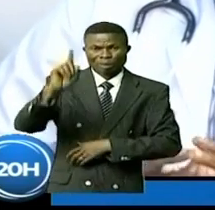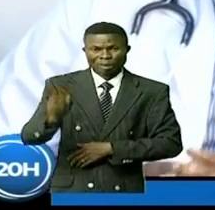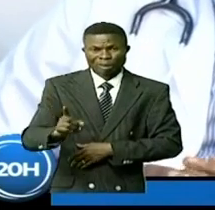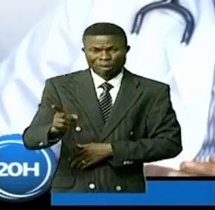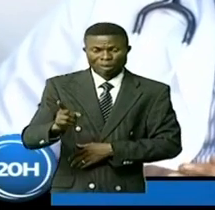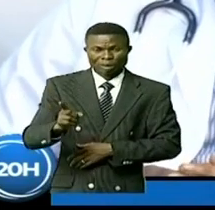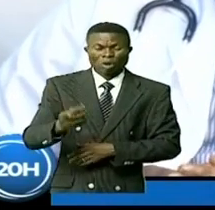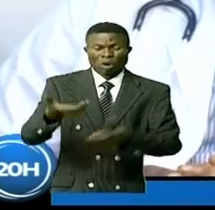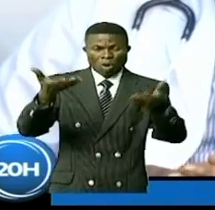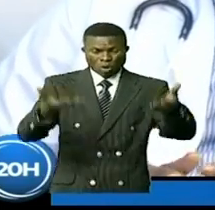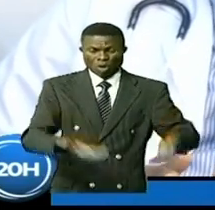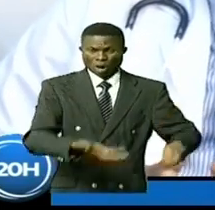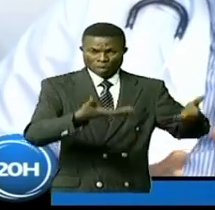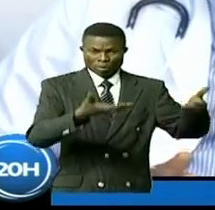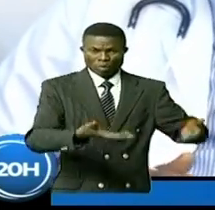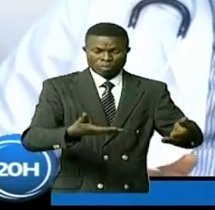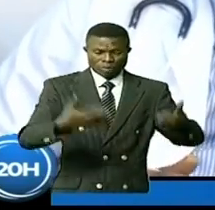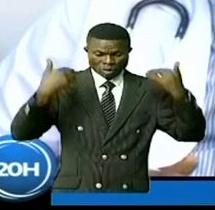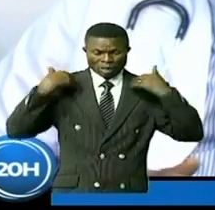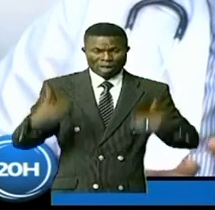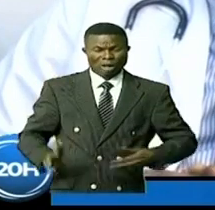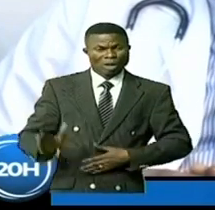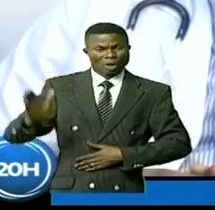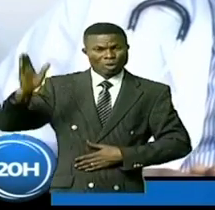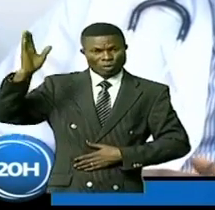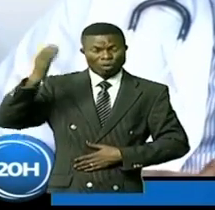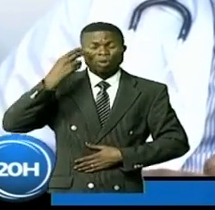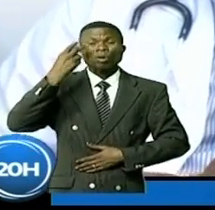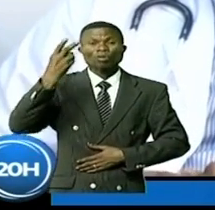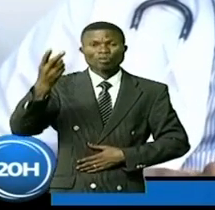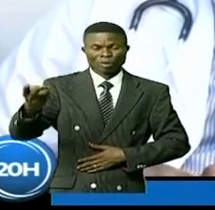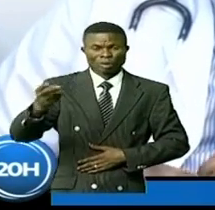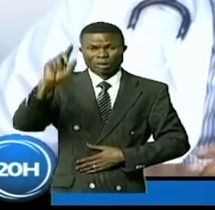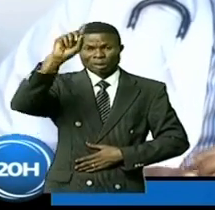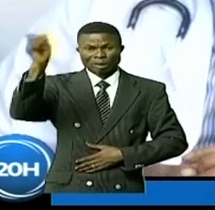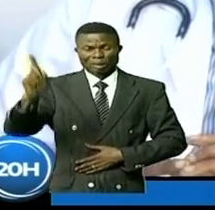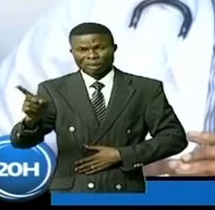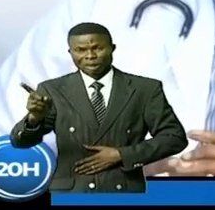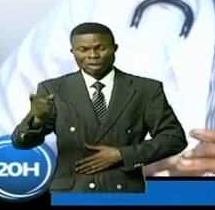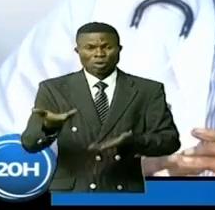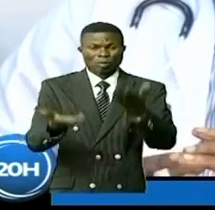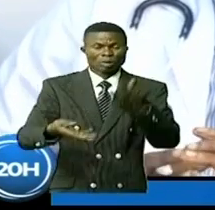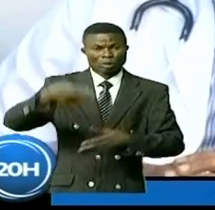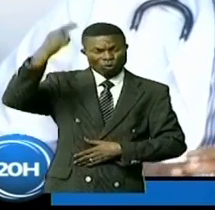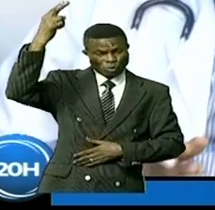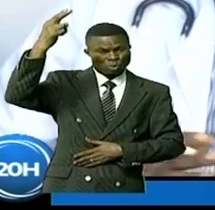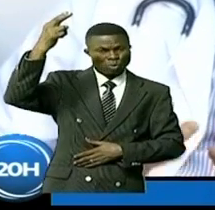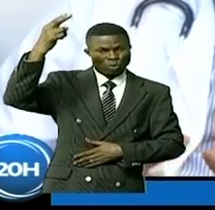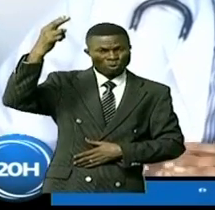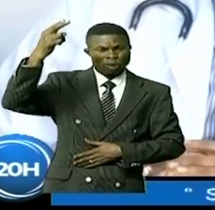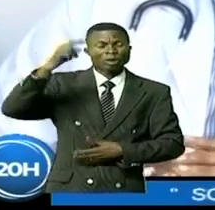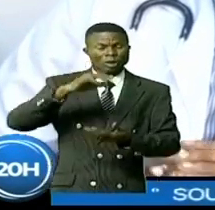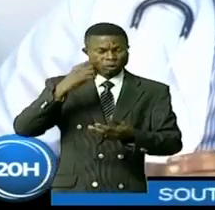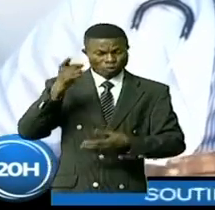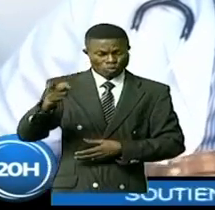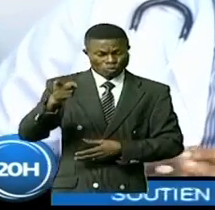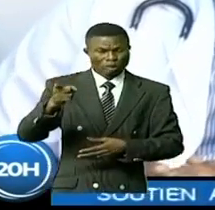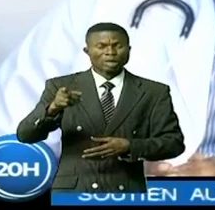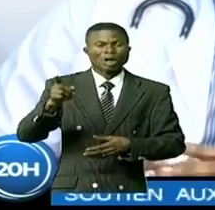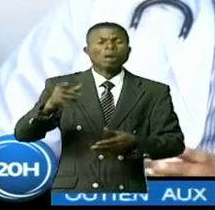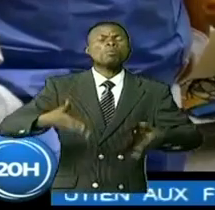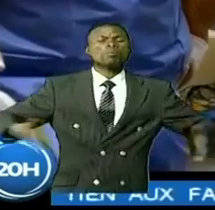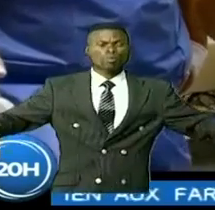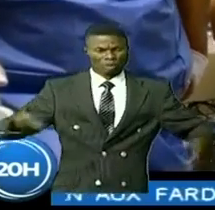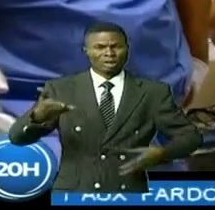le poids sur la taille au carré, on trouve 30 ou plus de 30. En ce moment-là, on parle de